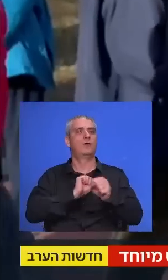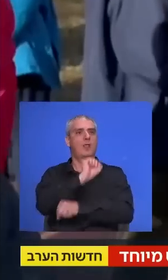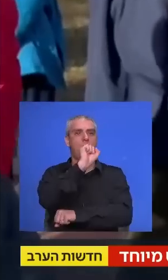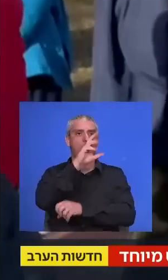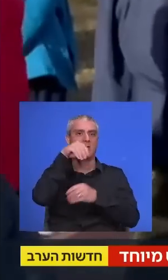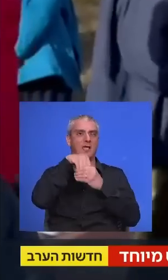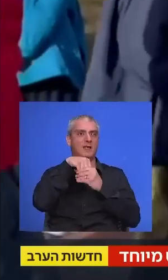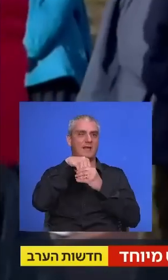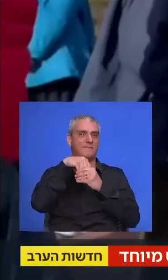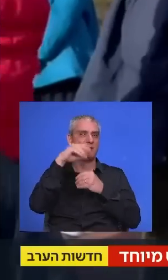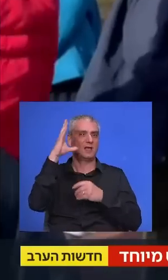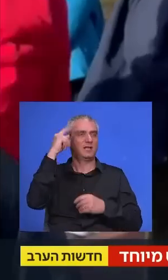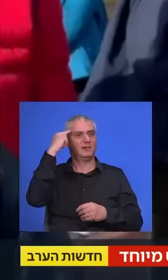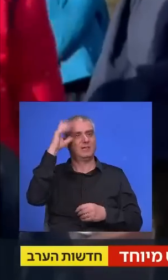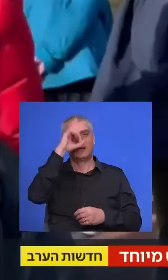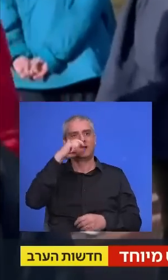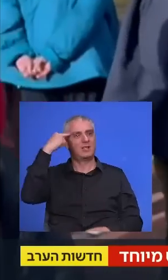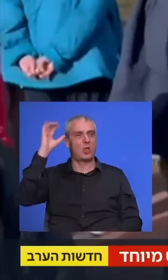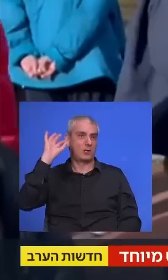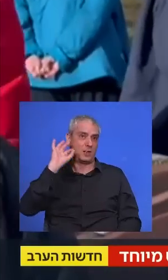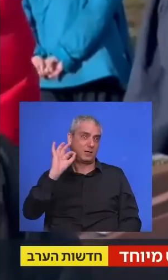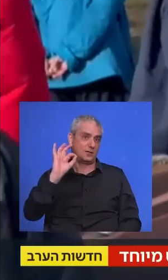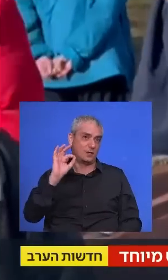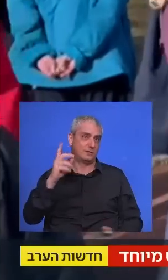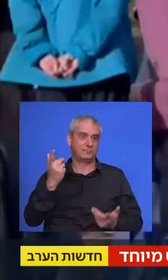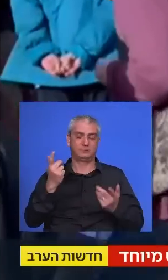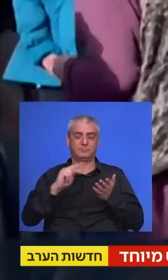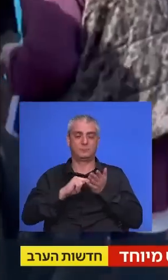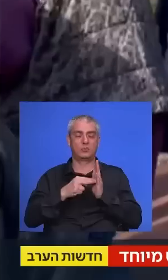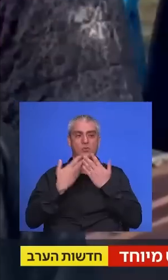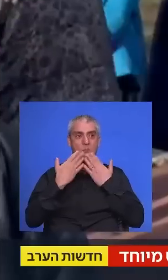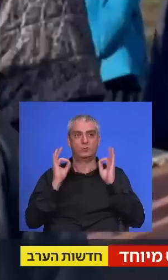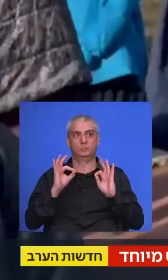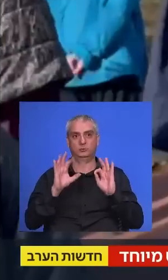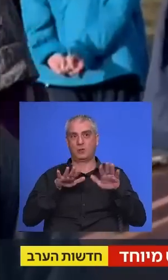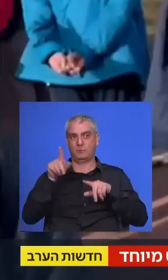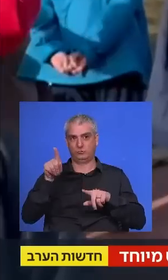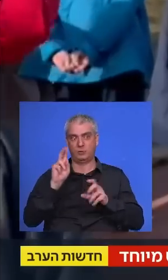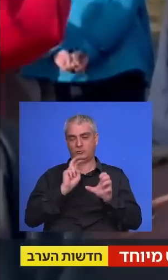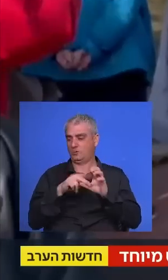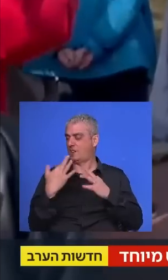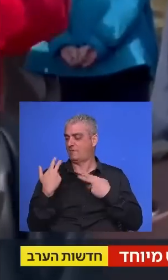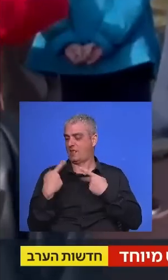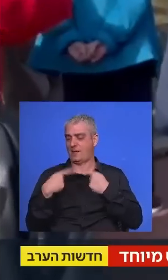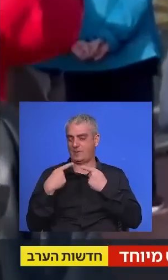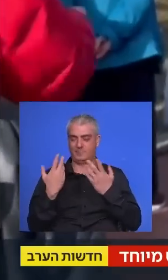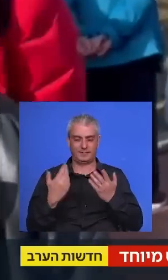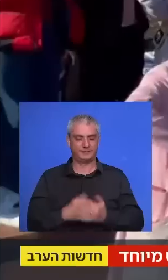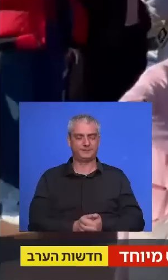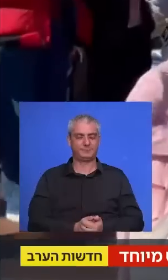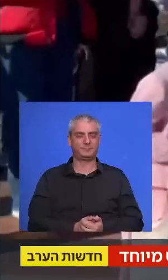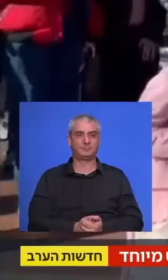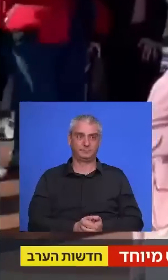על ההרכב, האידיאולוגיה והמדיניות המוצהרת של הממשלה שנכנסה לפני כמה ימים